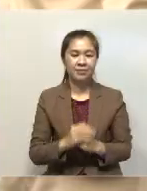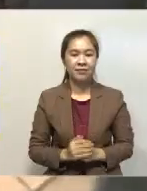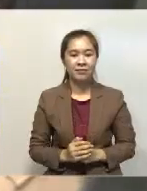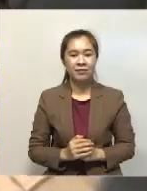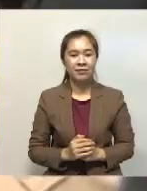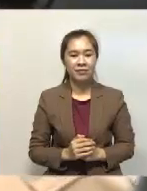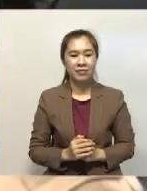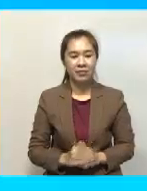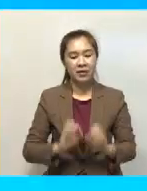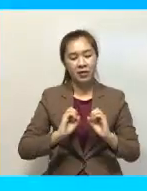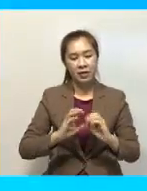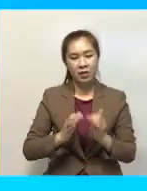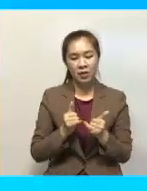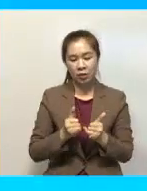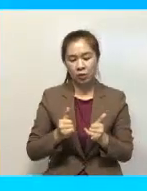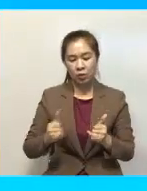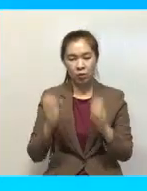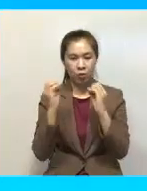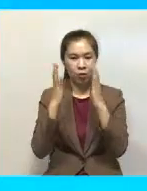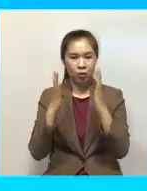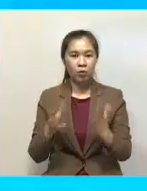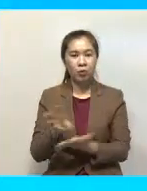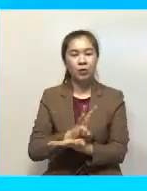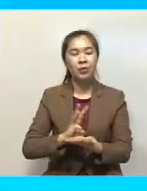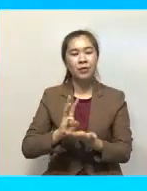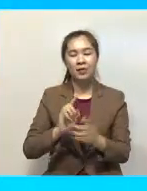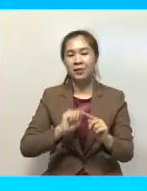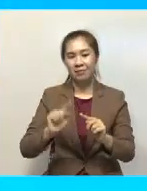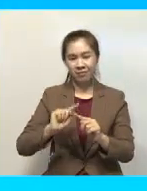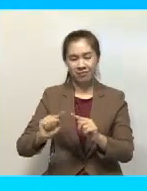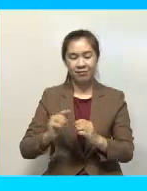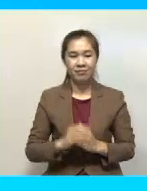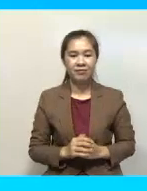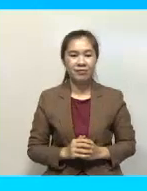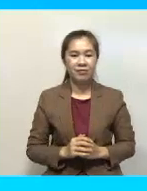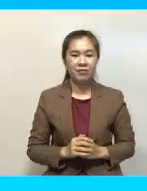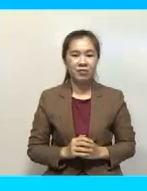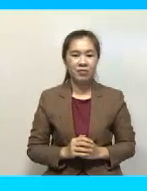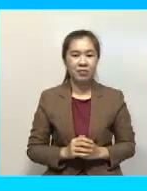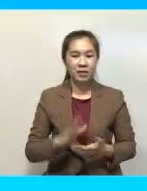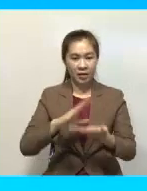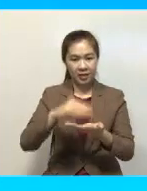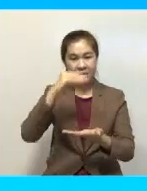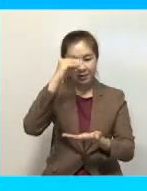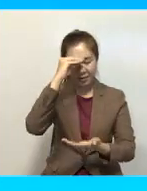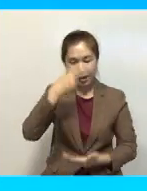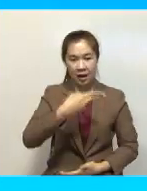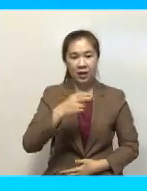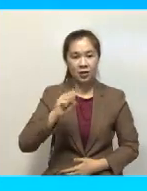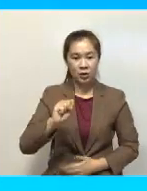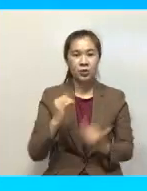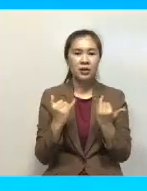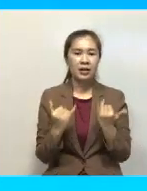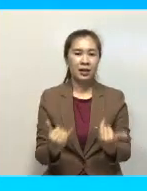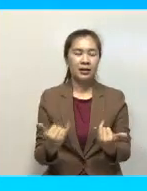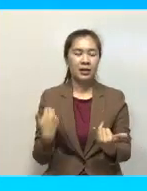แนะนำคณาจารย์และผู้บังคับบัญชาภายในวิทยาลัยด้วยค่ะพลโทขจรฤทธิ์บอกว่าการศึกษาในหลักสูตรนี้เนี่ยนะคะเป็นการพัฒ